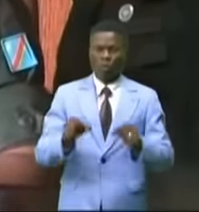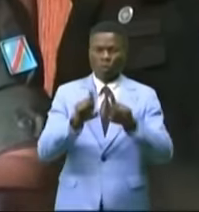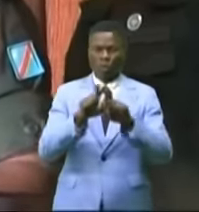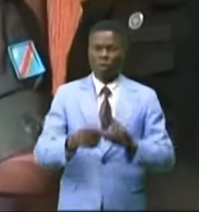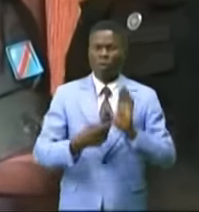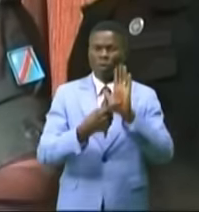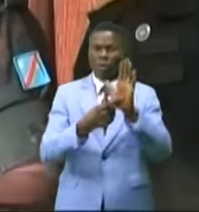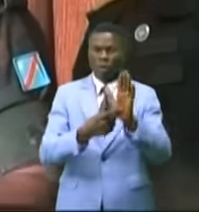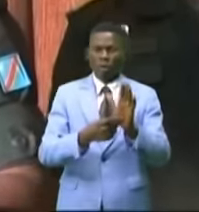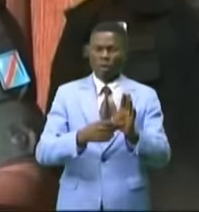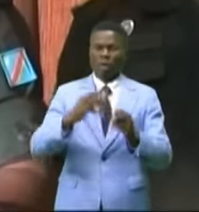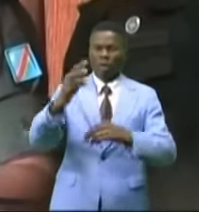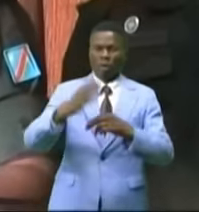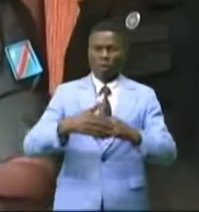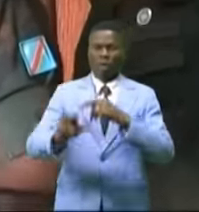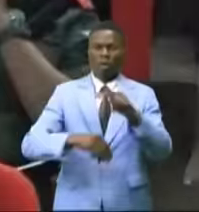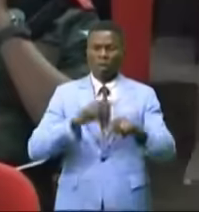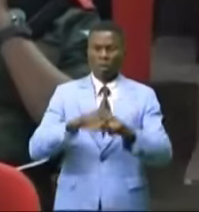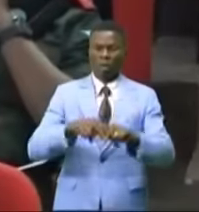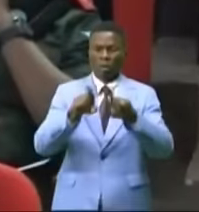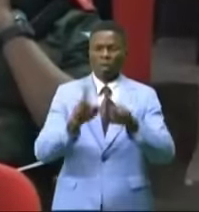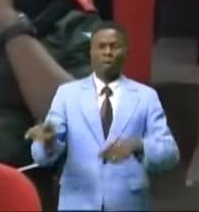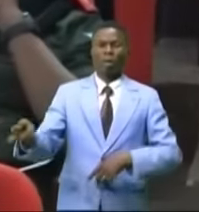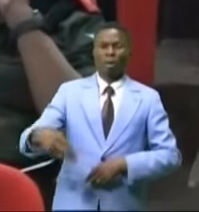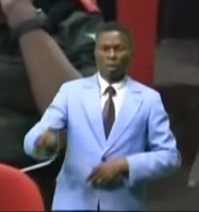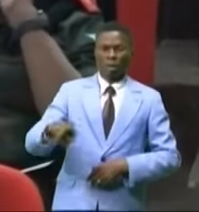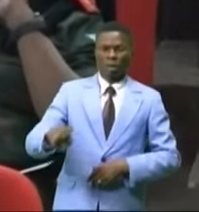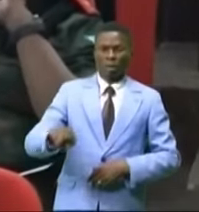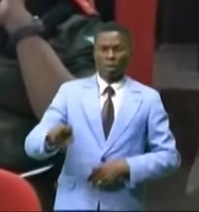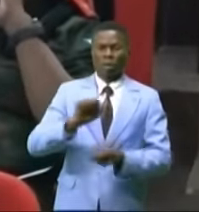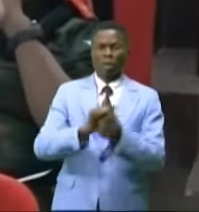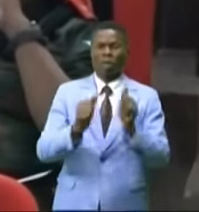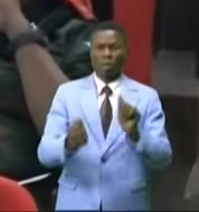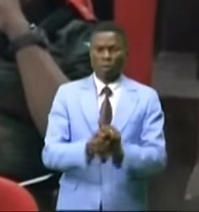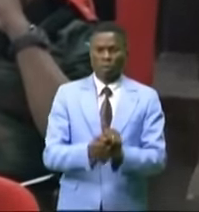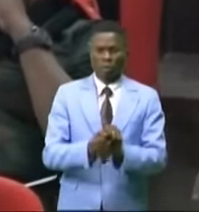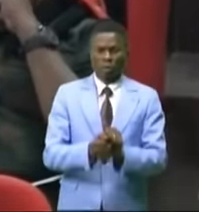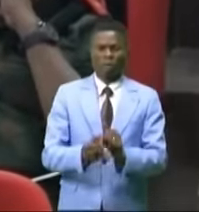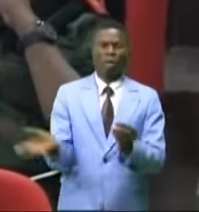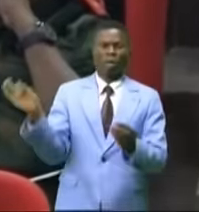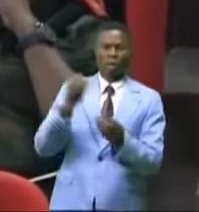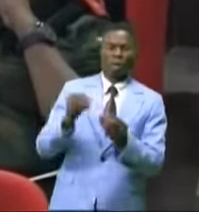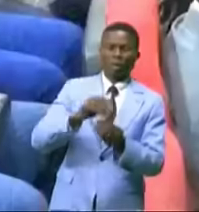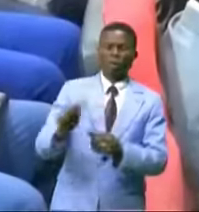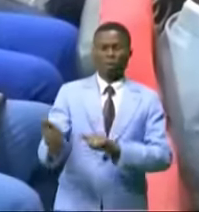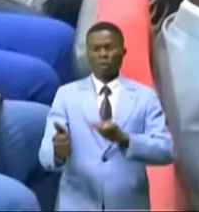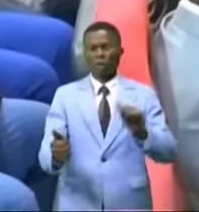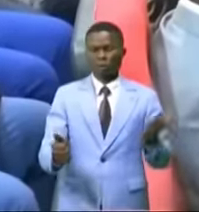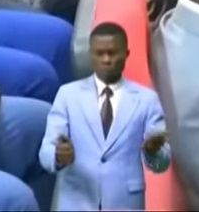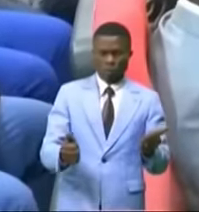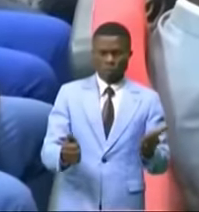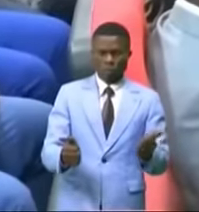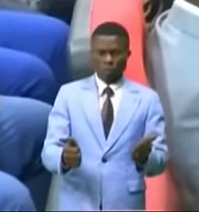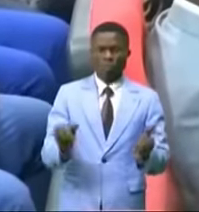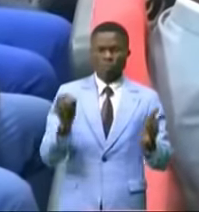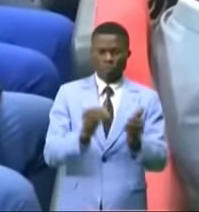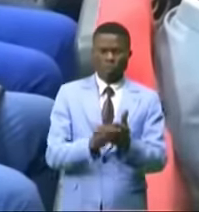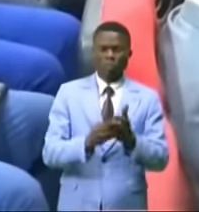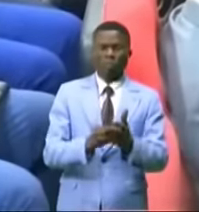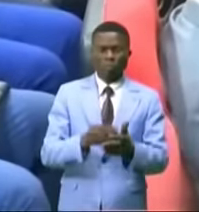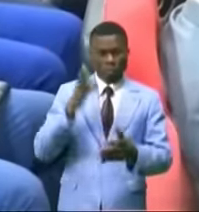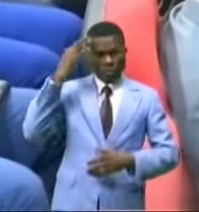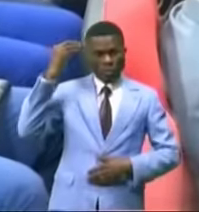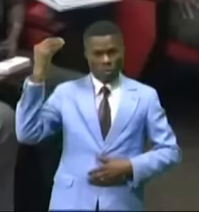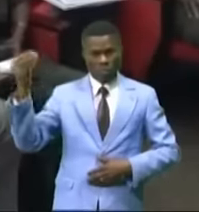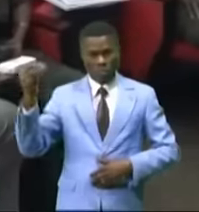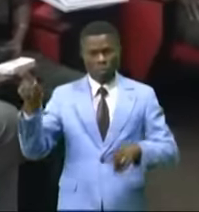justifie l'approche nationale et régionale dans l'éthique de complémentarité. Il reste à espérer,